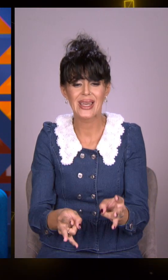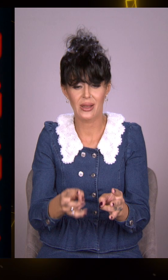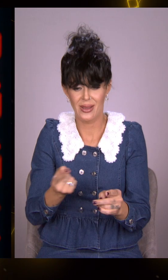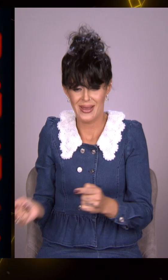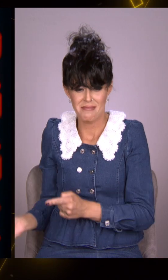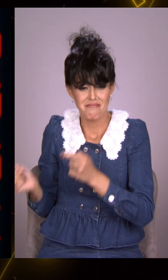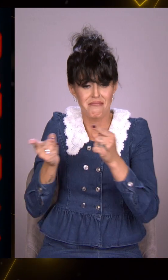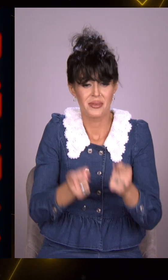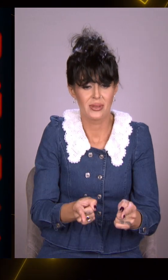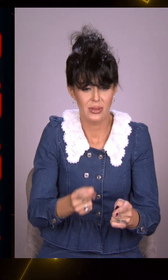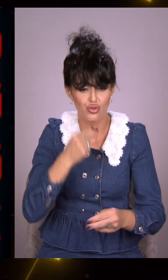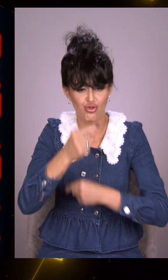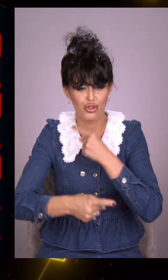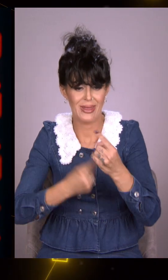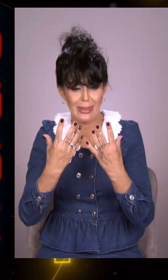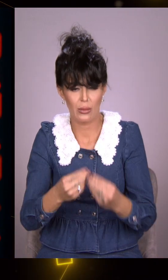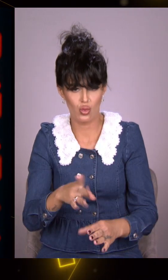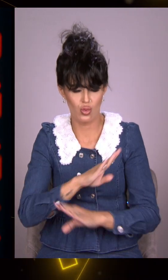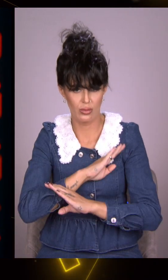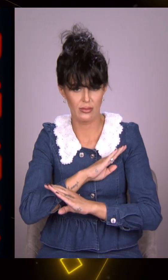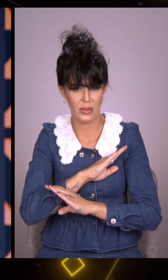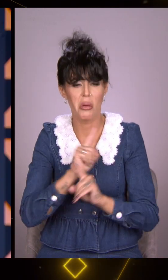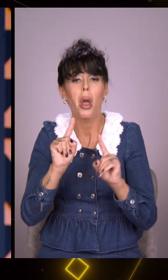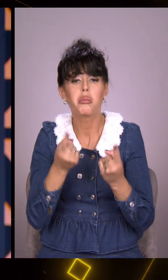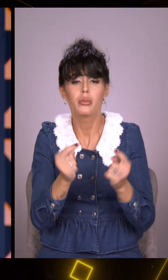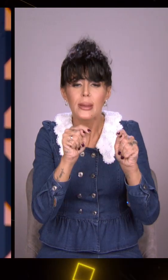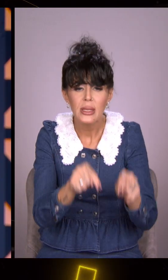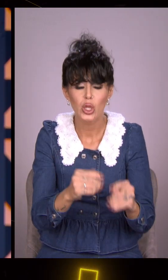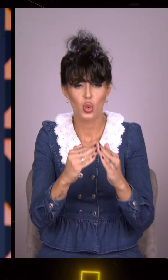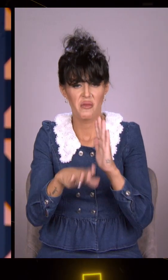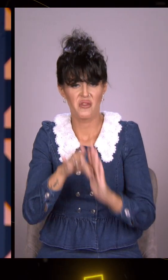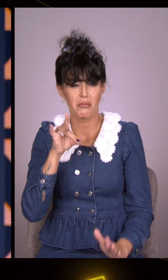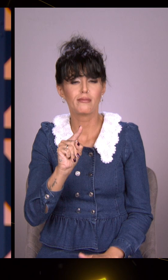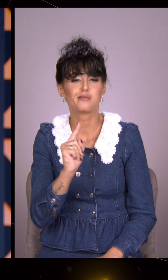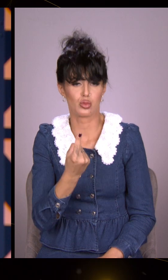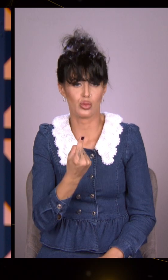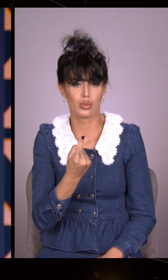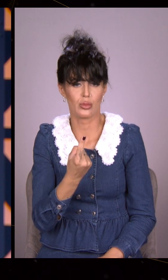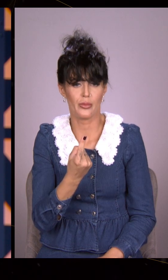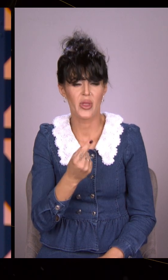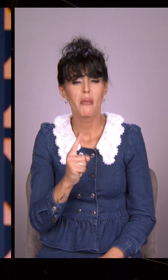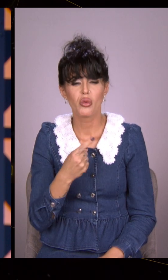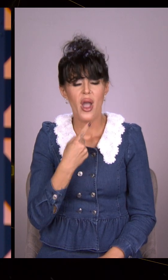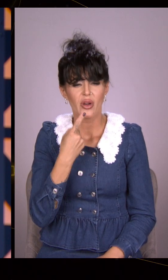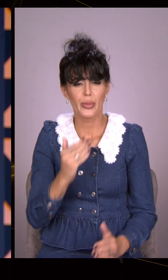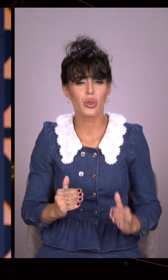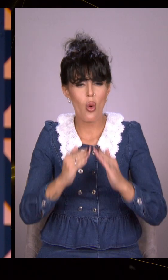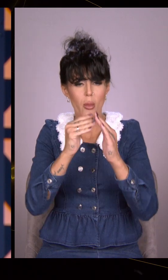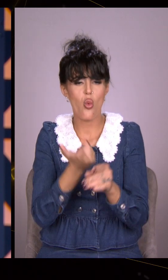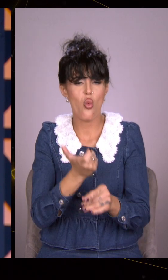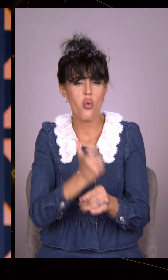Так. Чому обрали саме той будинок? Ну, будинок, бо дуже